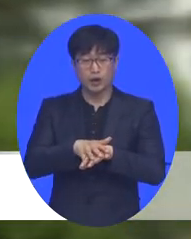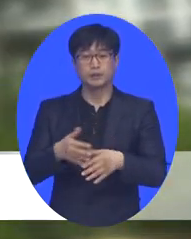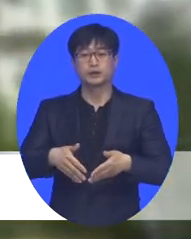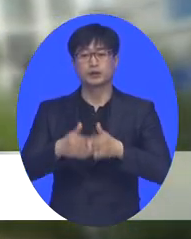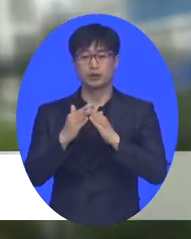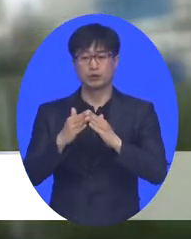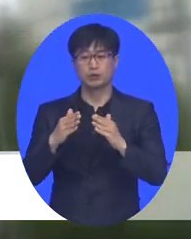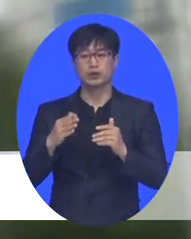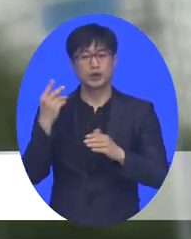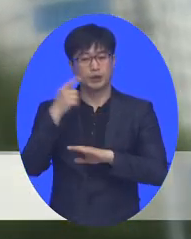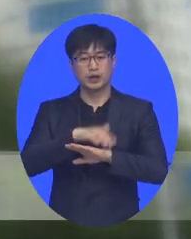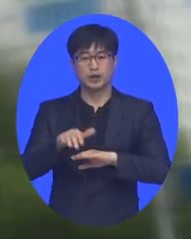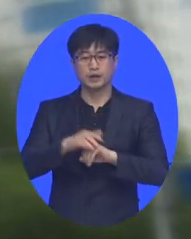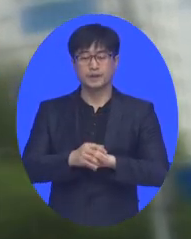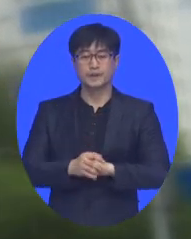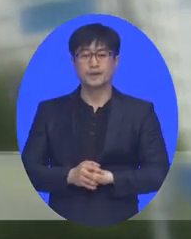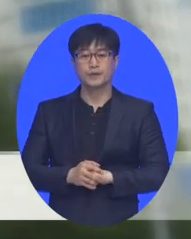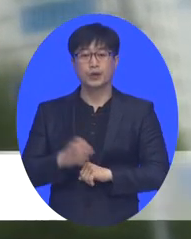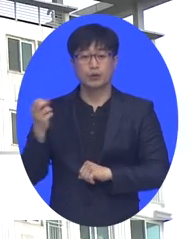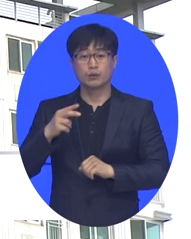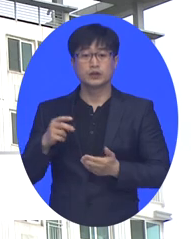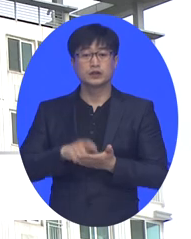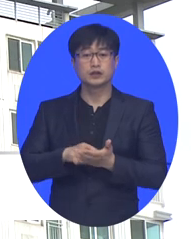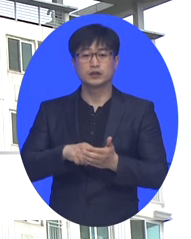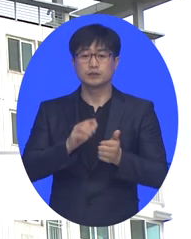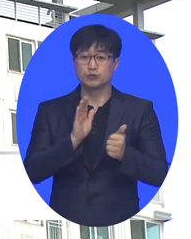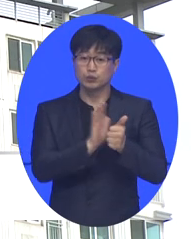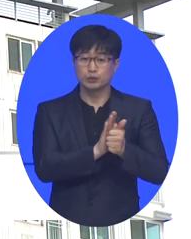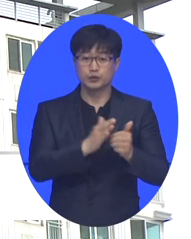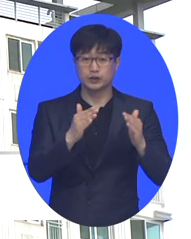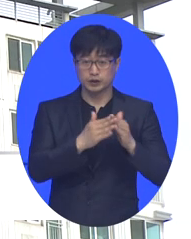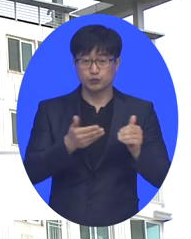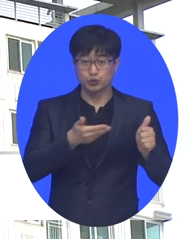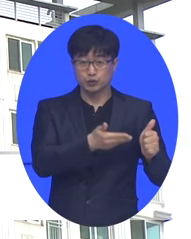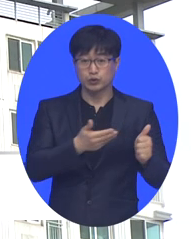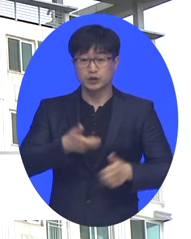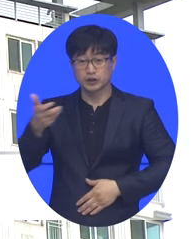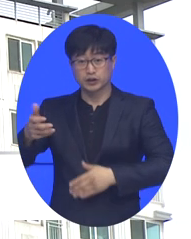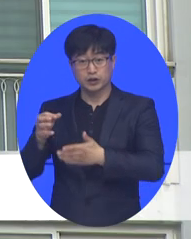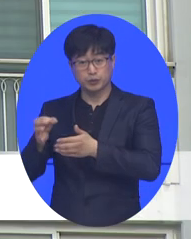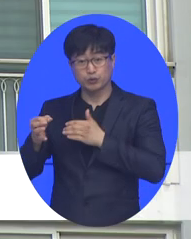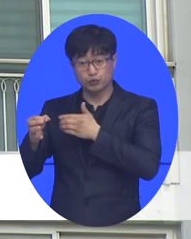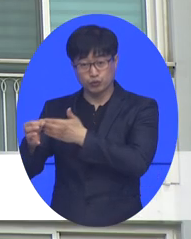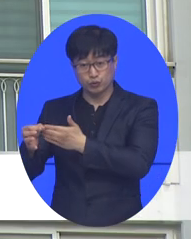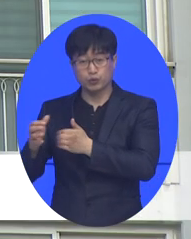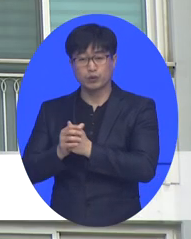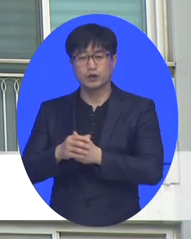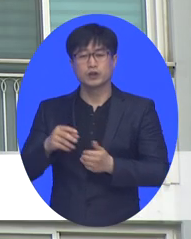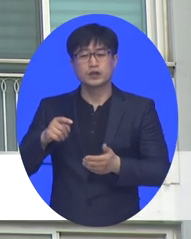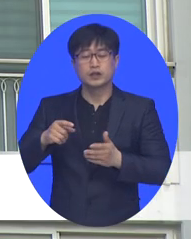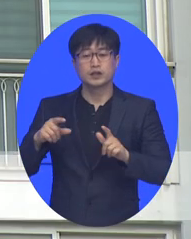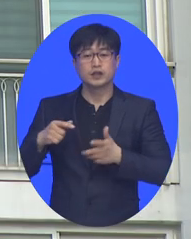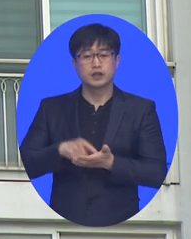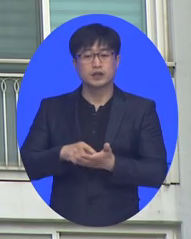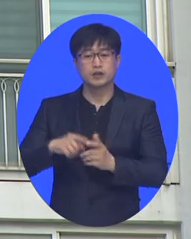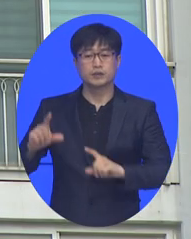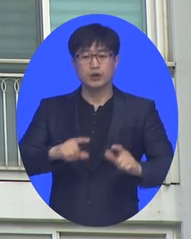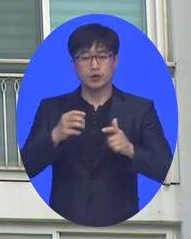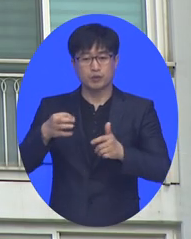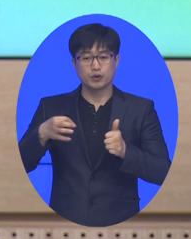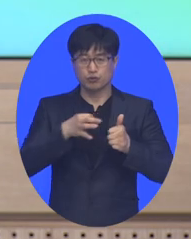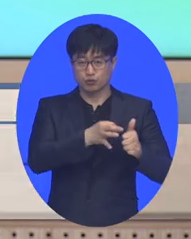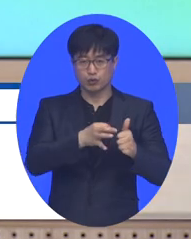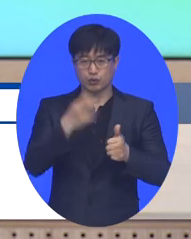하는 협동조합 설립을 지원할 계획입니다 또 긴급지원주택 제공과 이주비를 지원할 예정이고 긴급생계비 지원을 위한 검토에